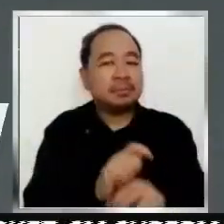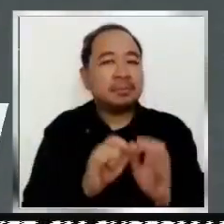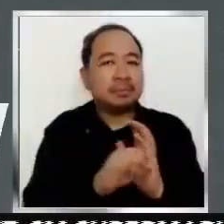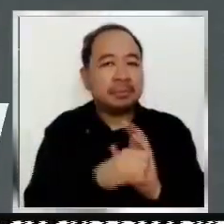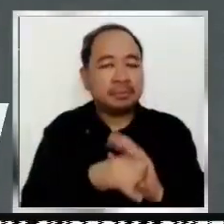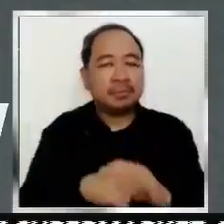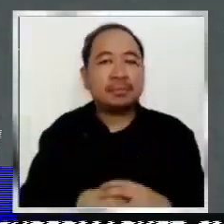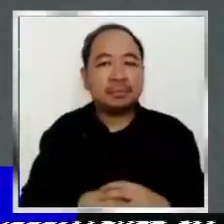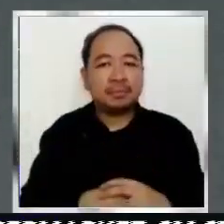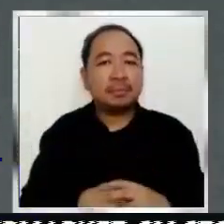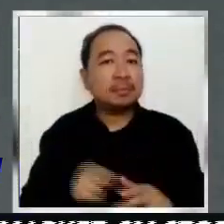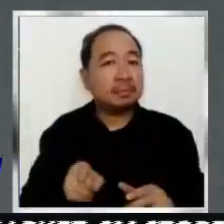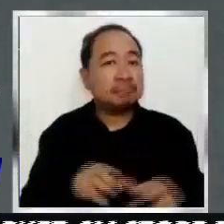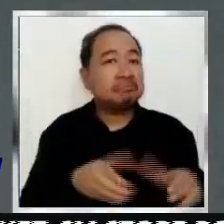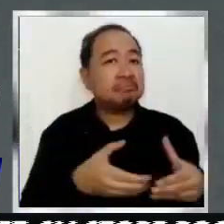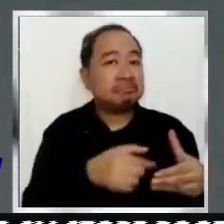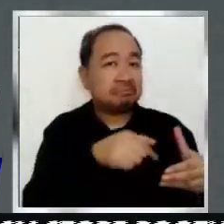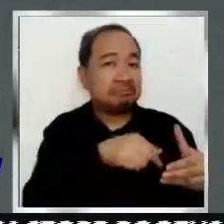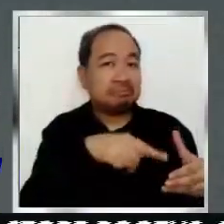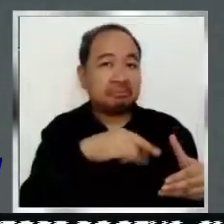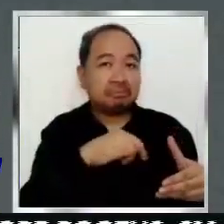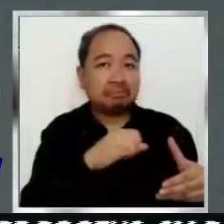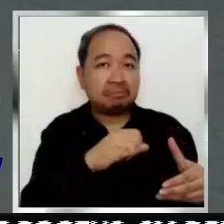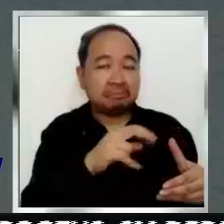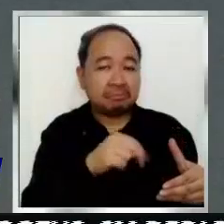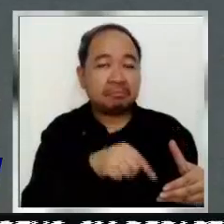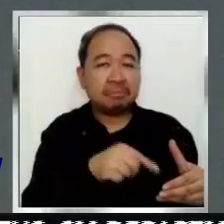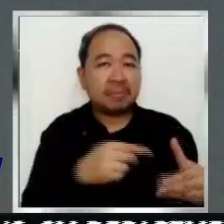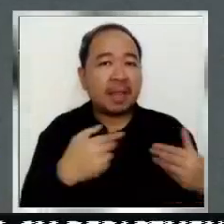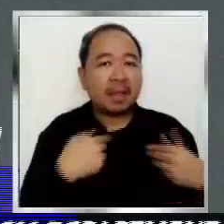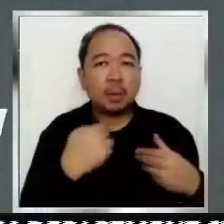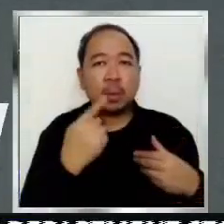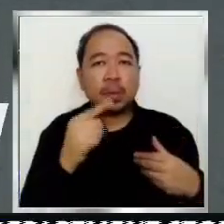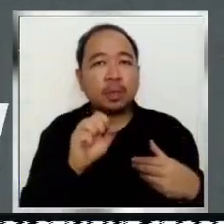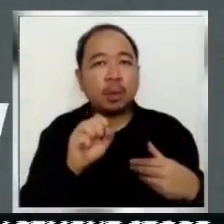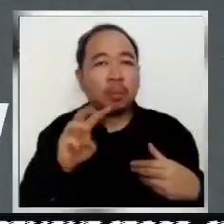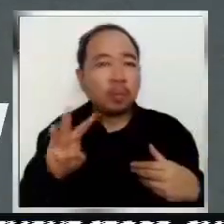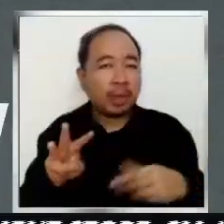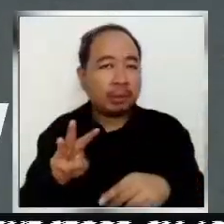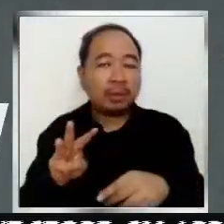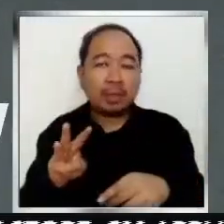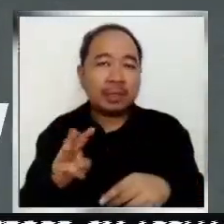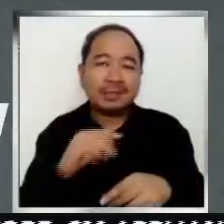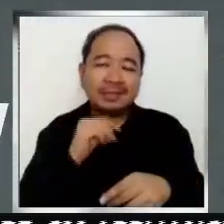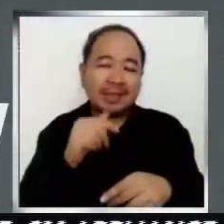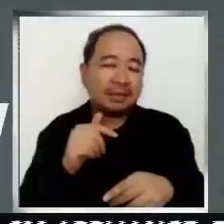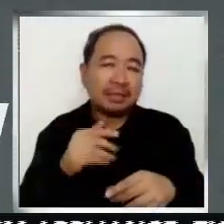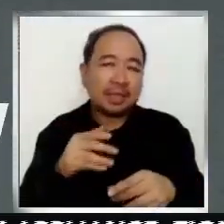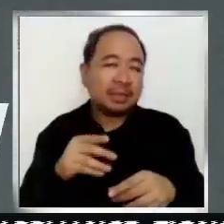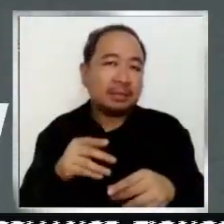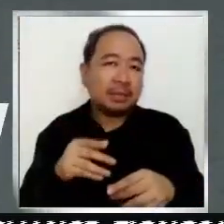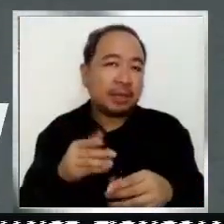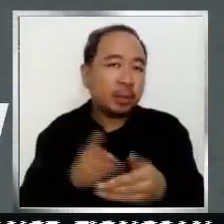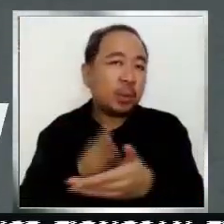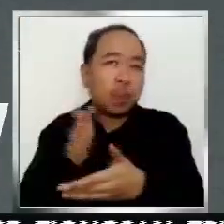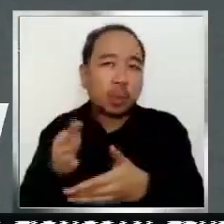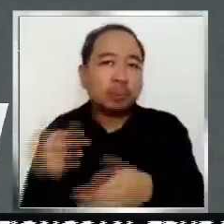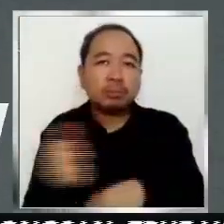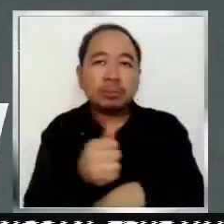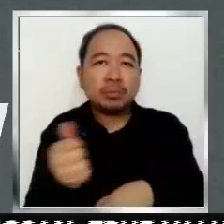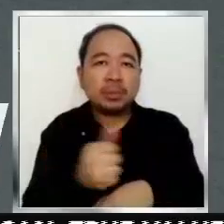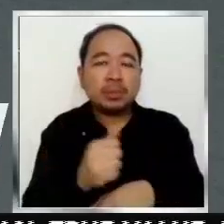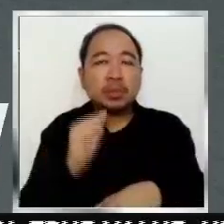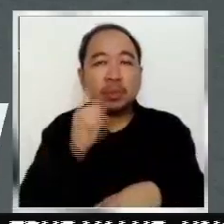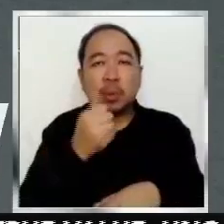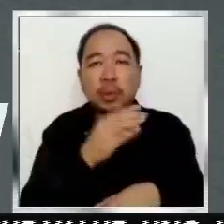grupong Piston, isa itong Commonwealth Lukawa sa mga ruta na hindi nila papasadahan bukas at sa Biyernes sa kanilang dalawang araw na tigil